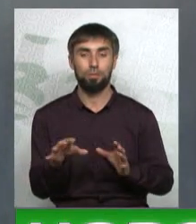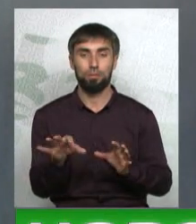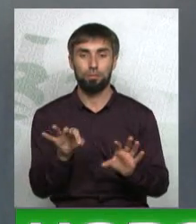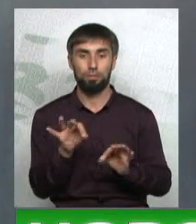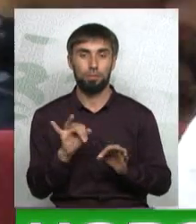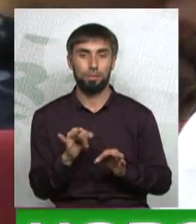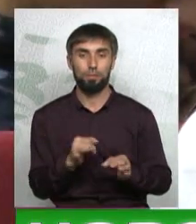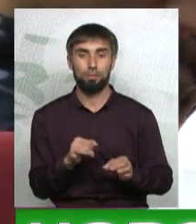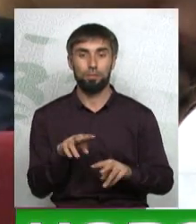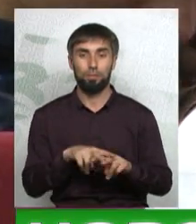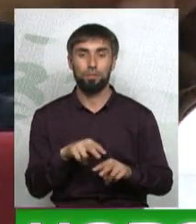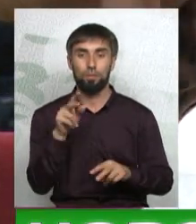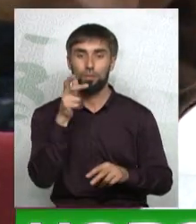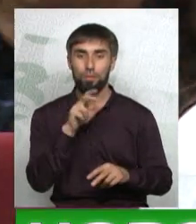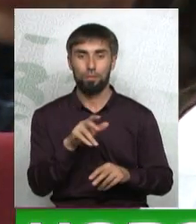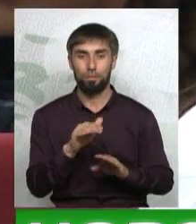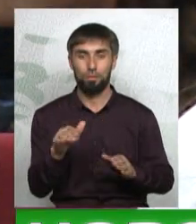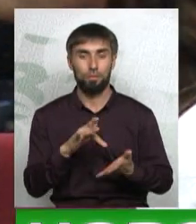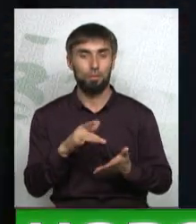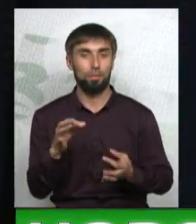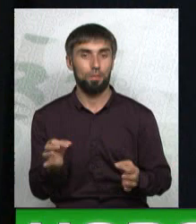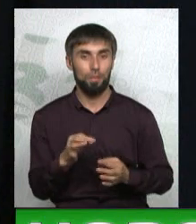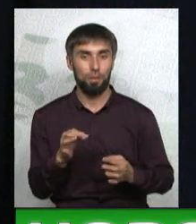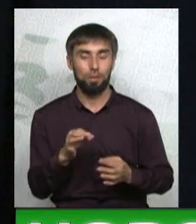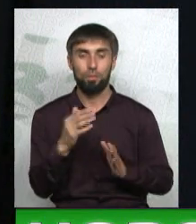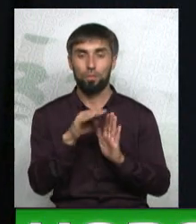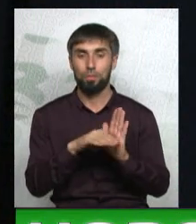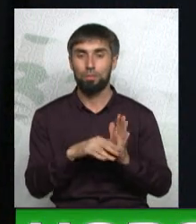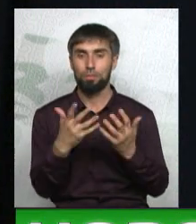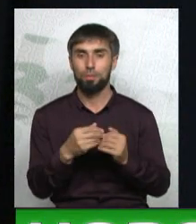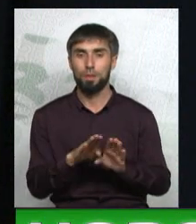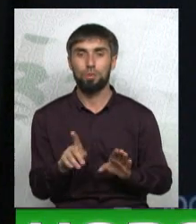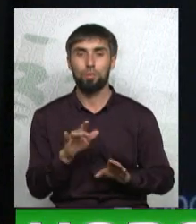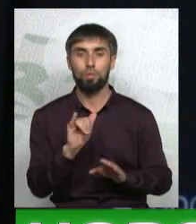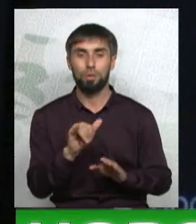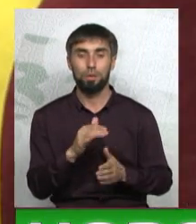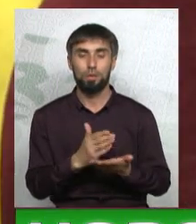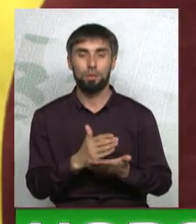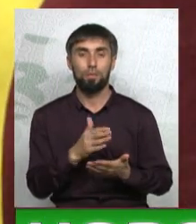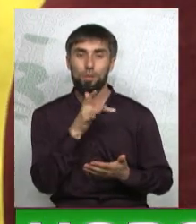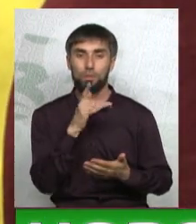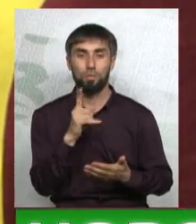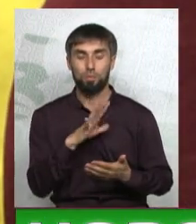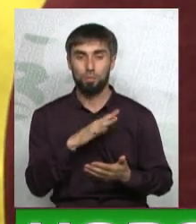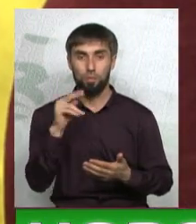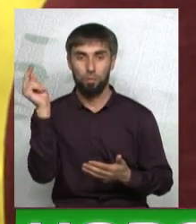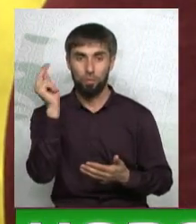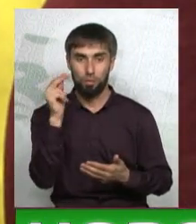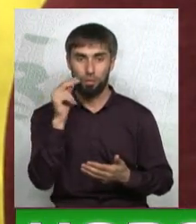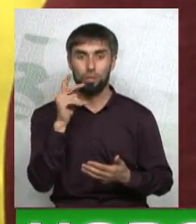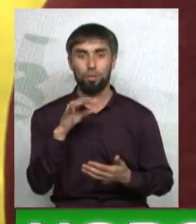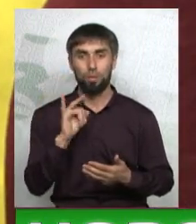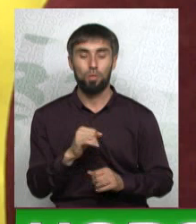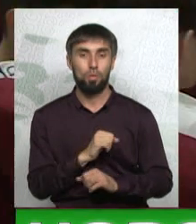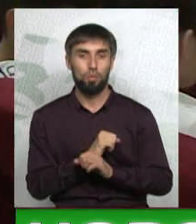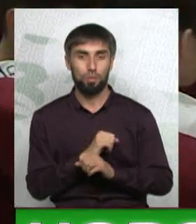смену, пригласили сюда. Скучать ребятам в центре некогда. Программа рассчитана так, что у детей есть время не только для плодотворного обучения, но